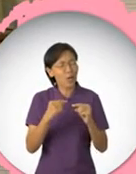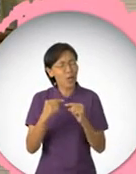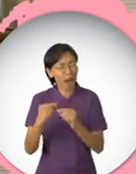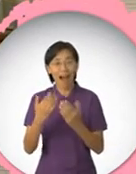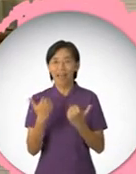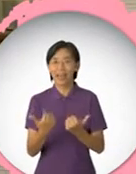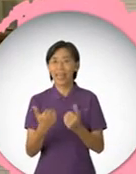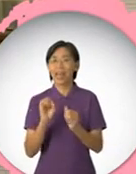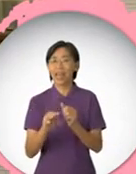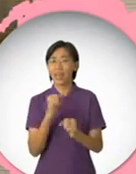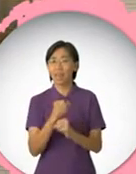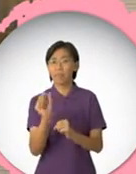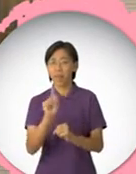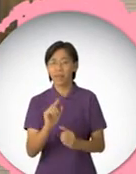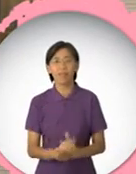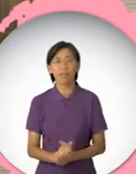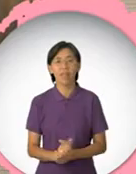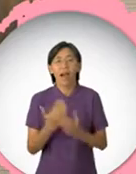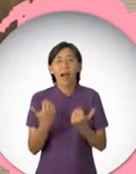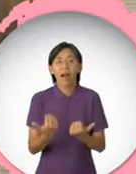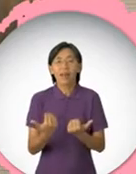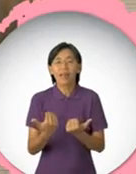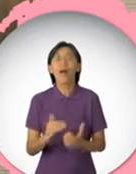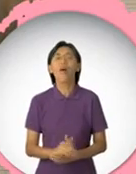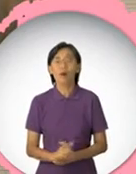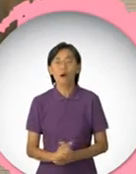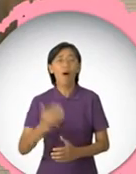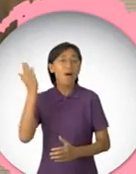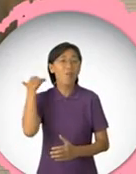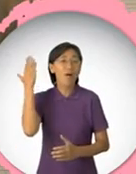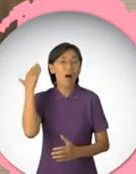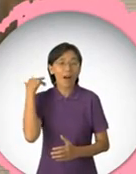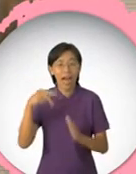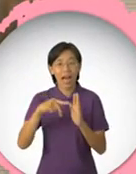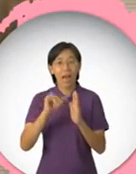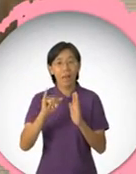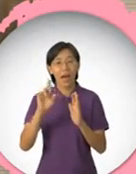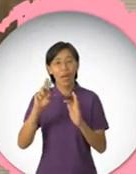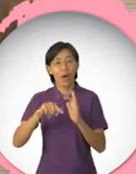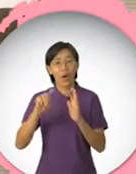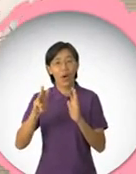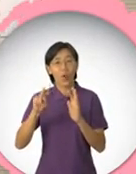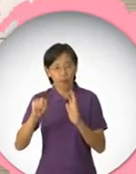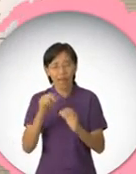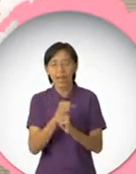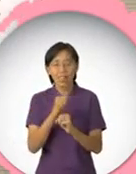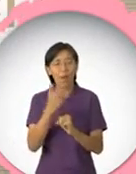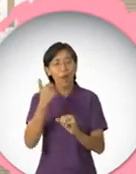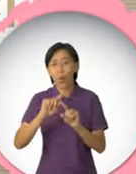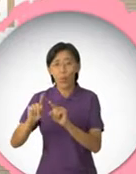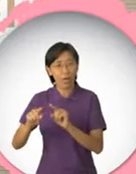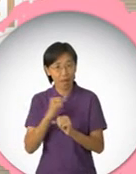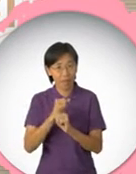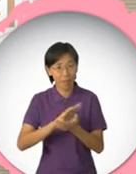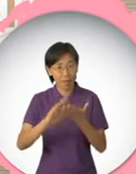องเรียนถามอาจารย์ก่อนว่าวันนี้ทำพายอะไรดีครับ ค่ะหลังจากที่เราทำกลุ่มของพวกพายร่วนกับพายอย่างนิ่มพวกเอ็กแคลร์ไปเรียบร้อยแล้ววันนี้จะเ